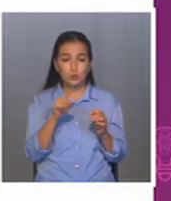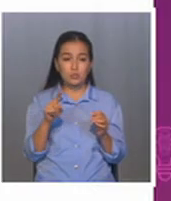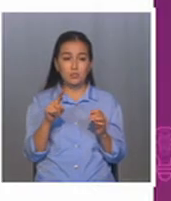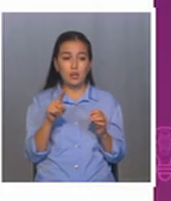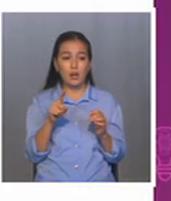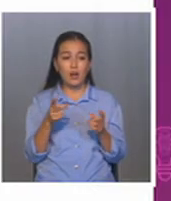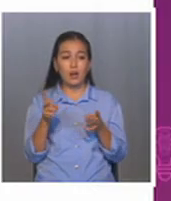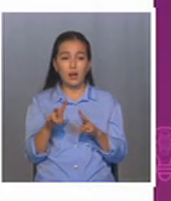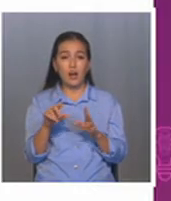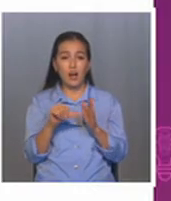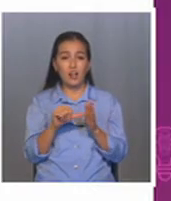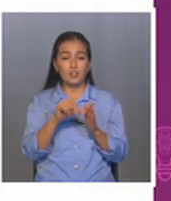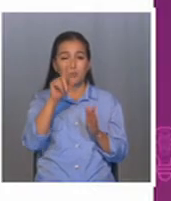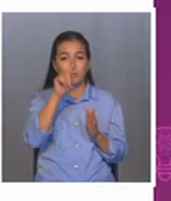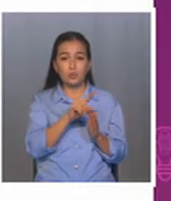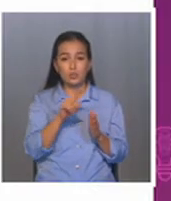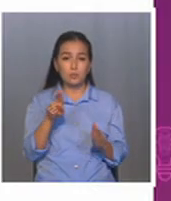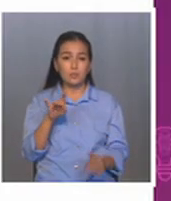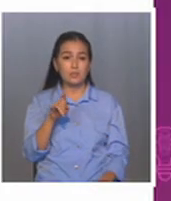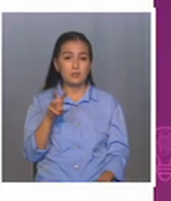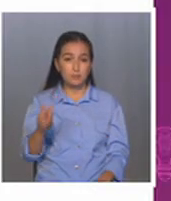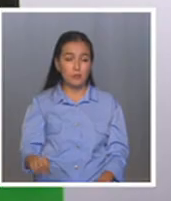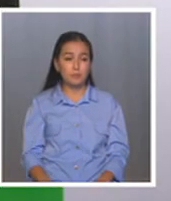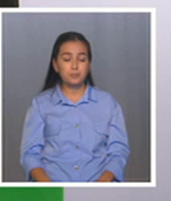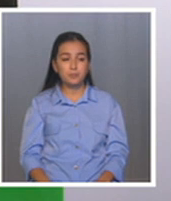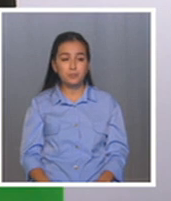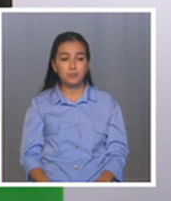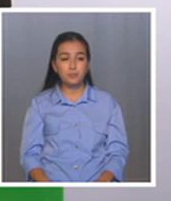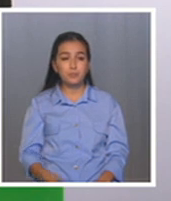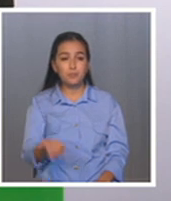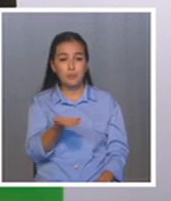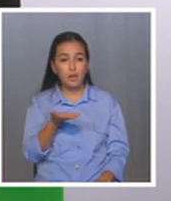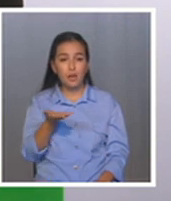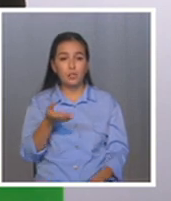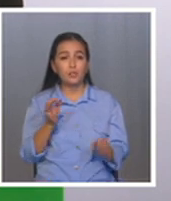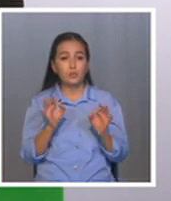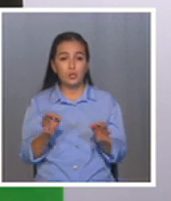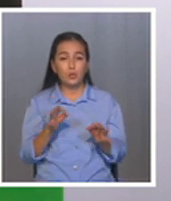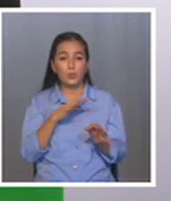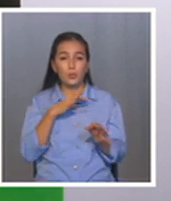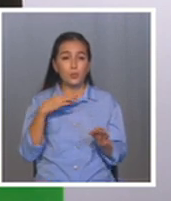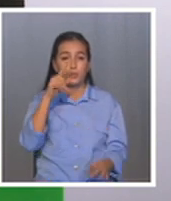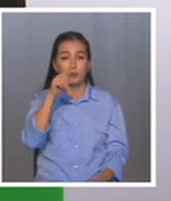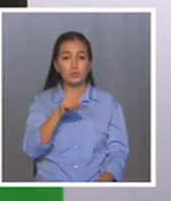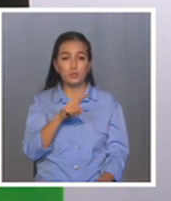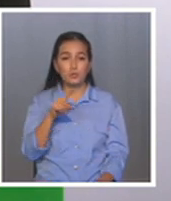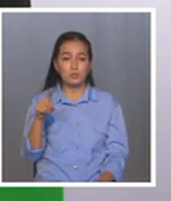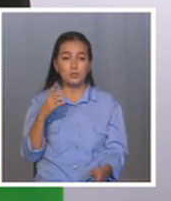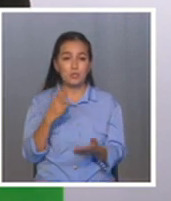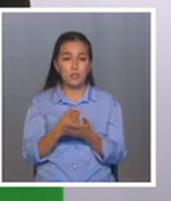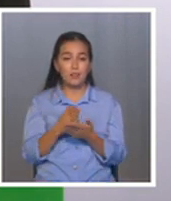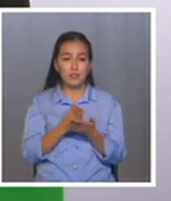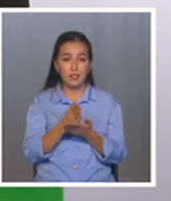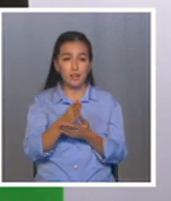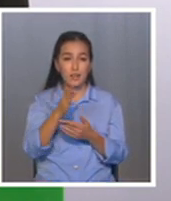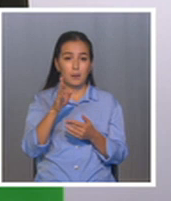екеуі 6 бұрышты призма. Табаны дұрыс көп бұрыш болып келген тік призма,